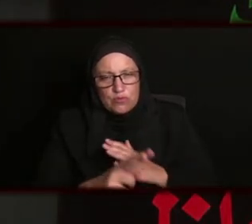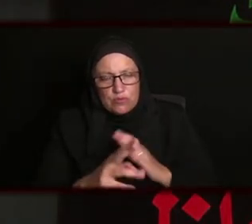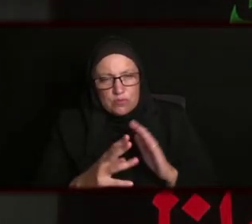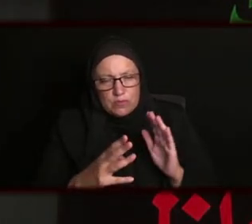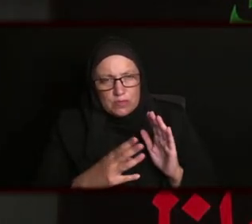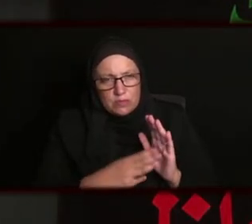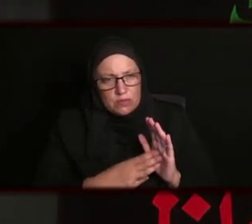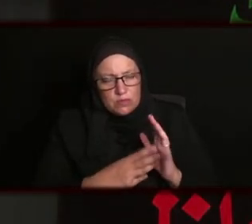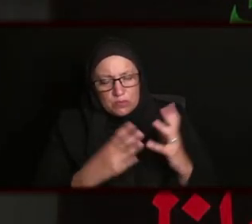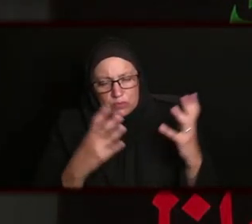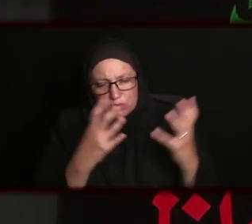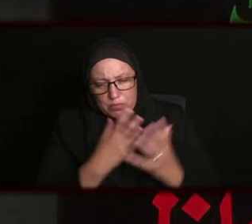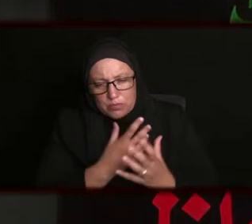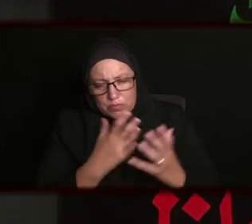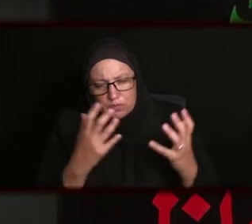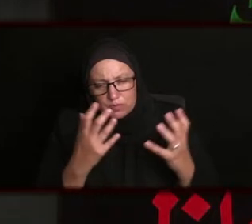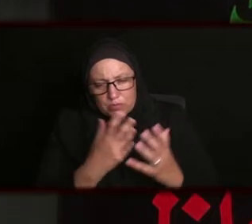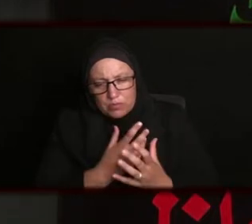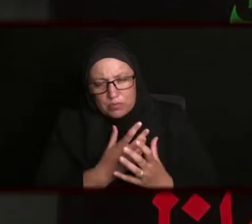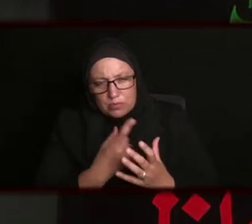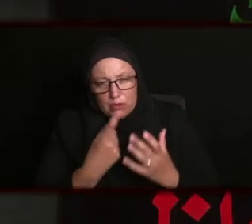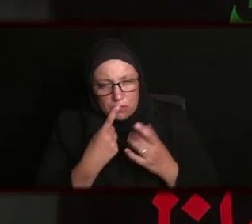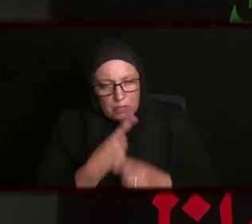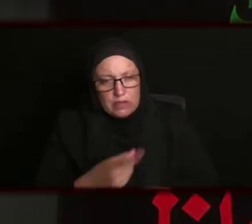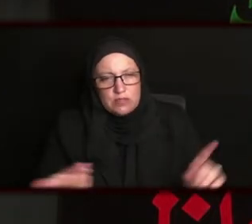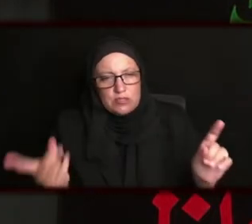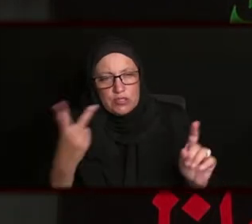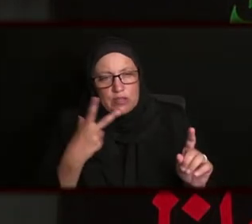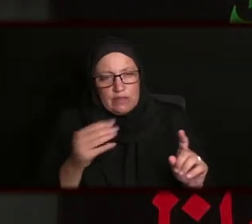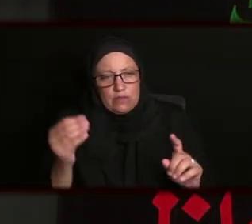سيدنا ونبينا